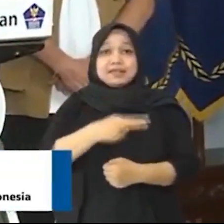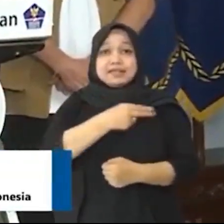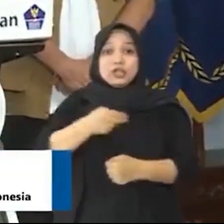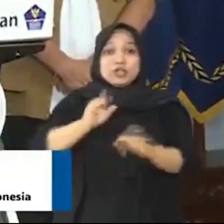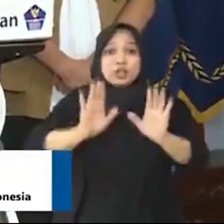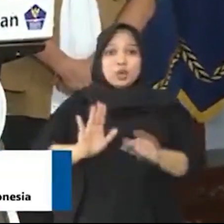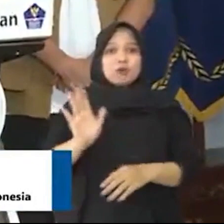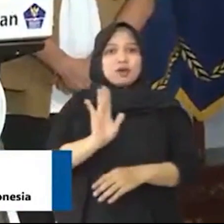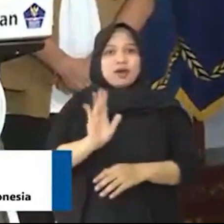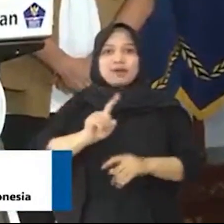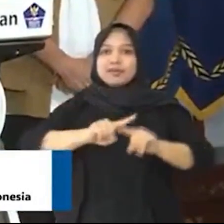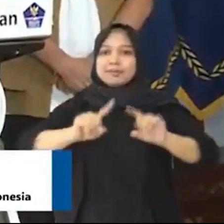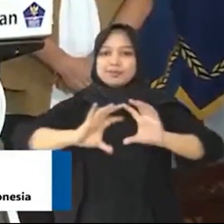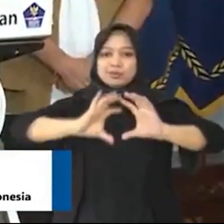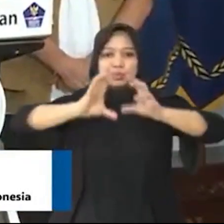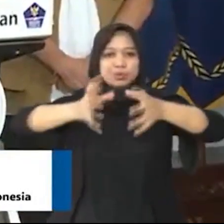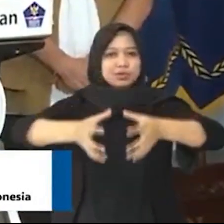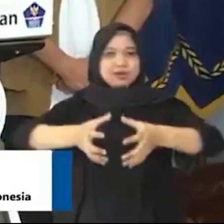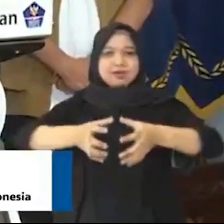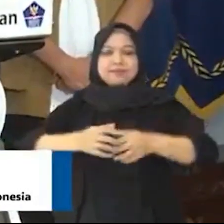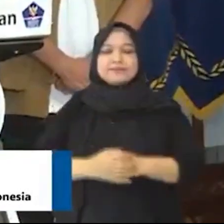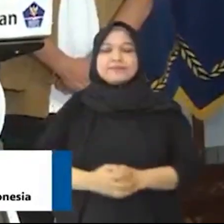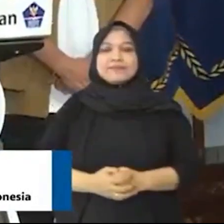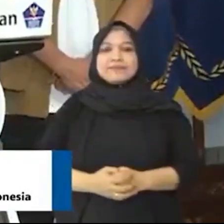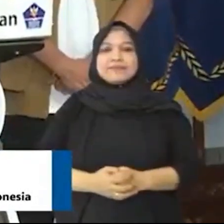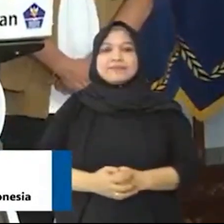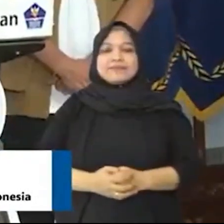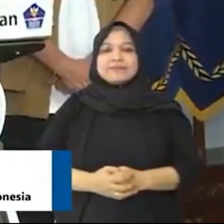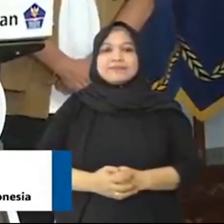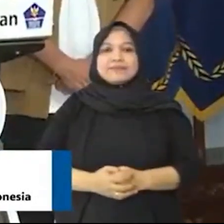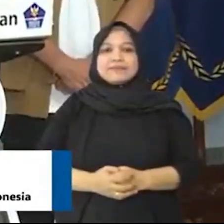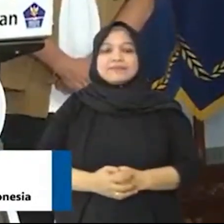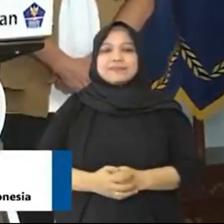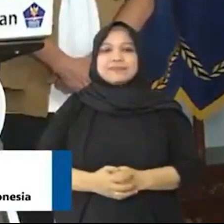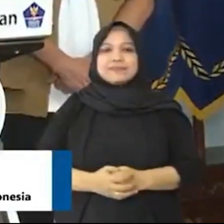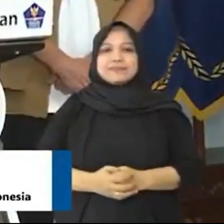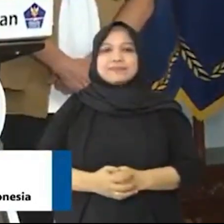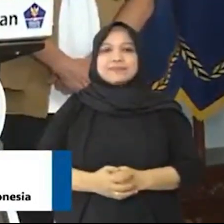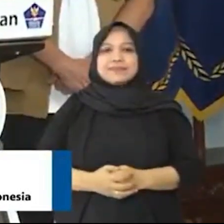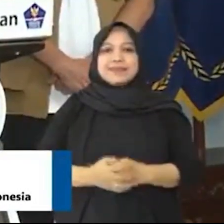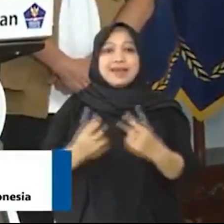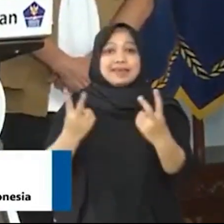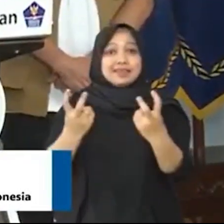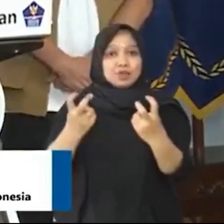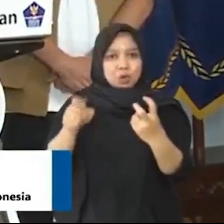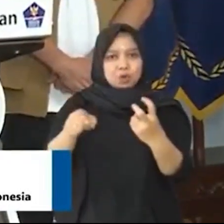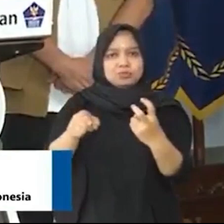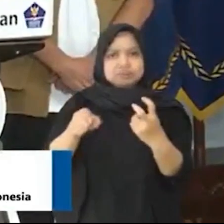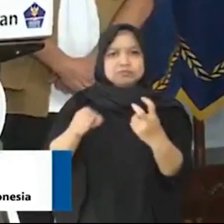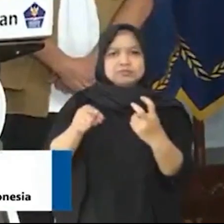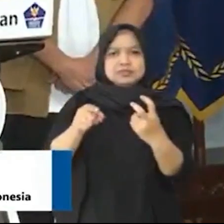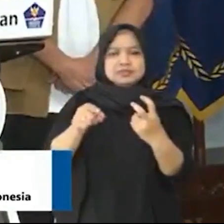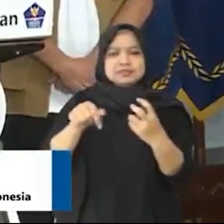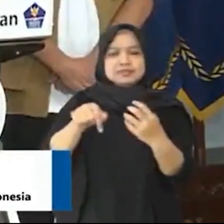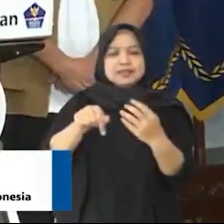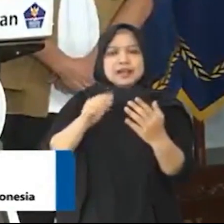Indonesia tapi juga secara global Tik Tok sebagai platform Global